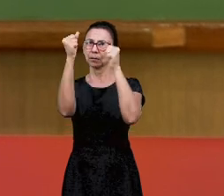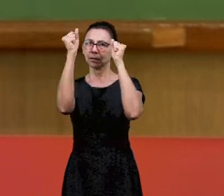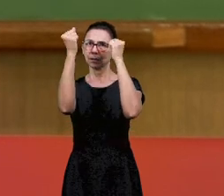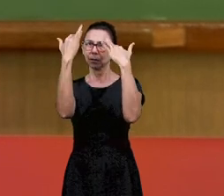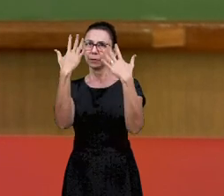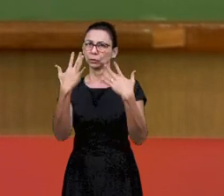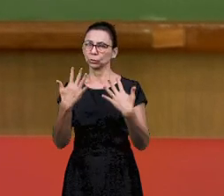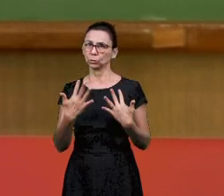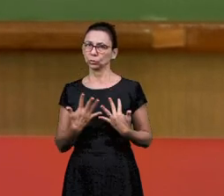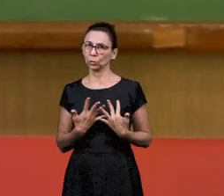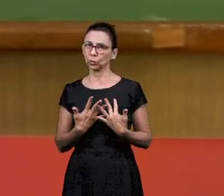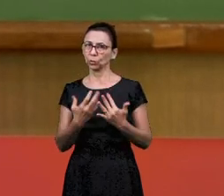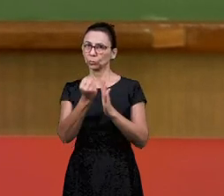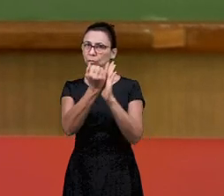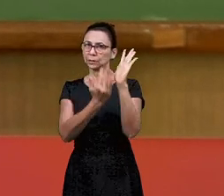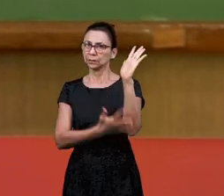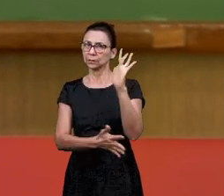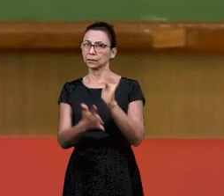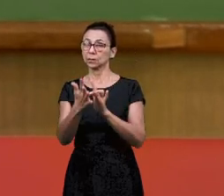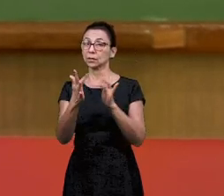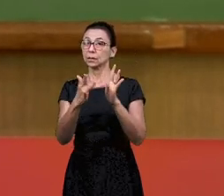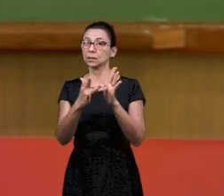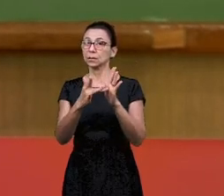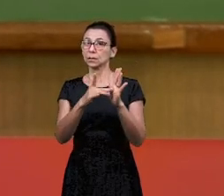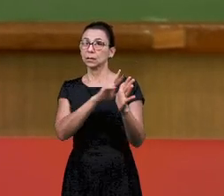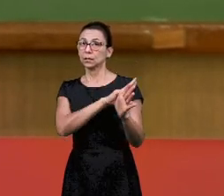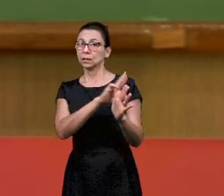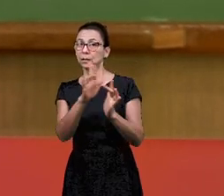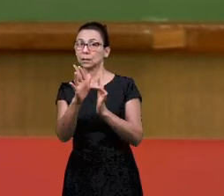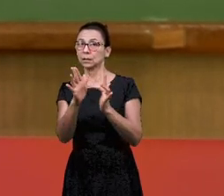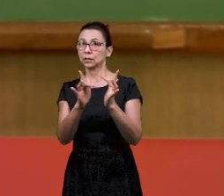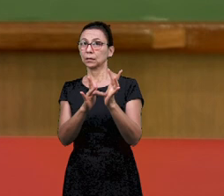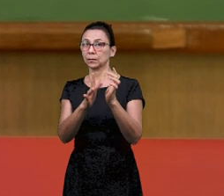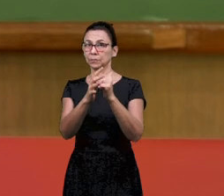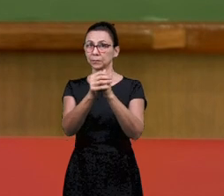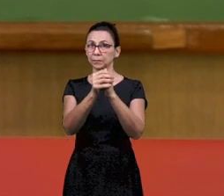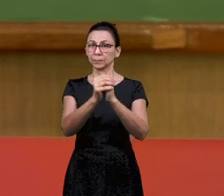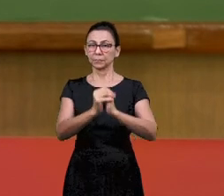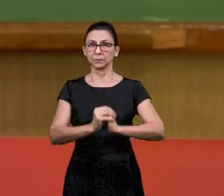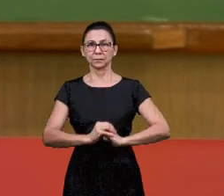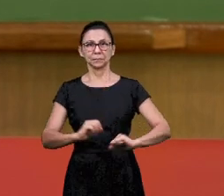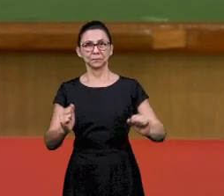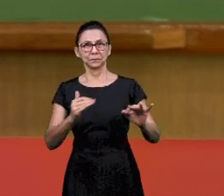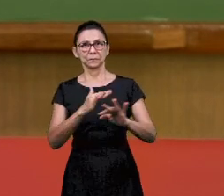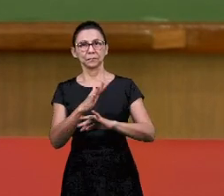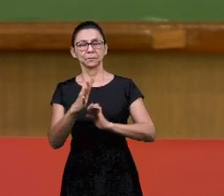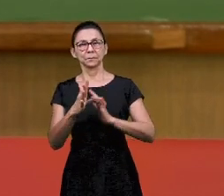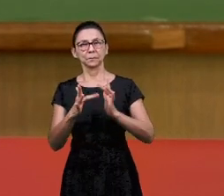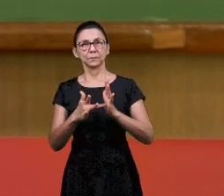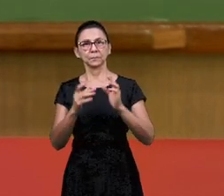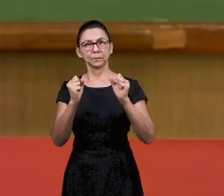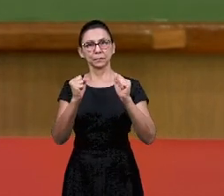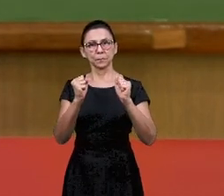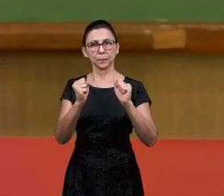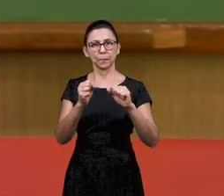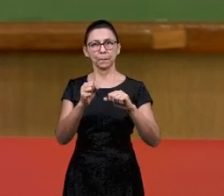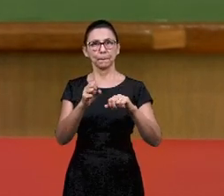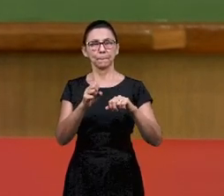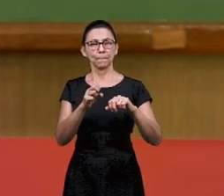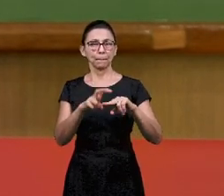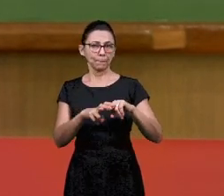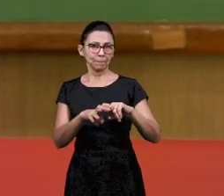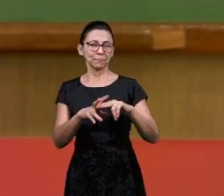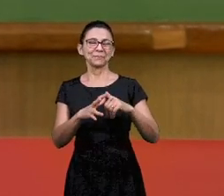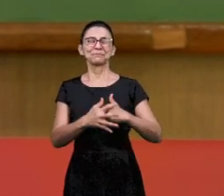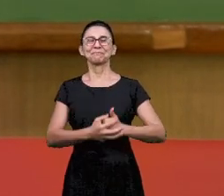bénis-nous, revêtis-nous du sang du Seigneur Jésus, au nom de qui nous prions. Amen. Gloire à Jésus. Les frères et sœurs peuvent